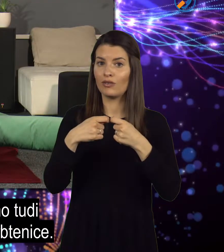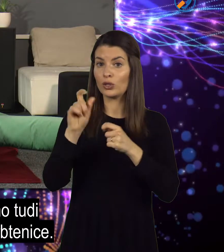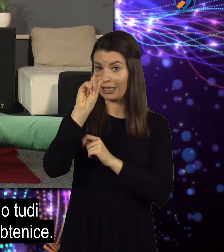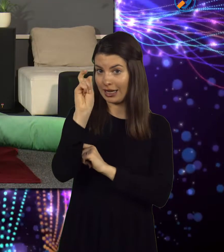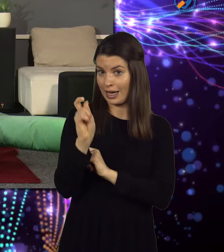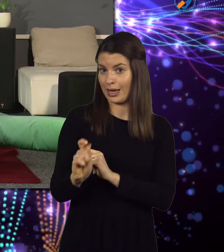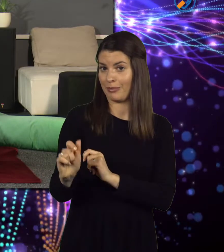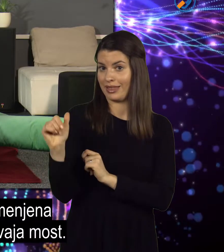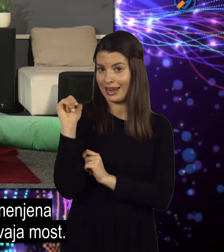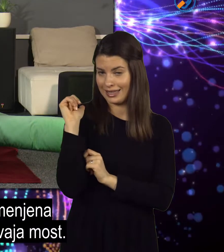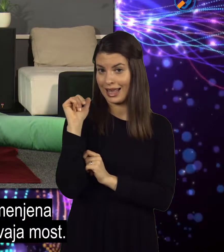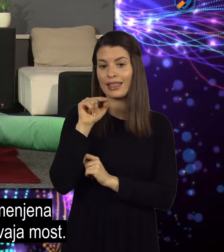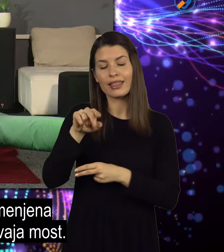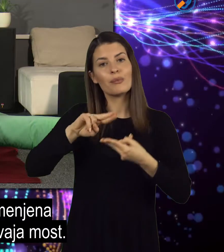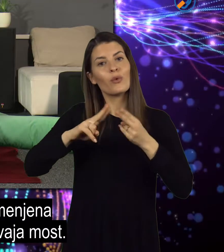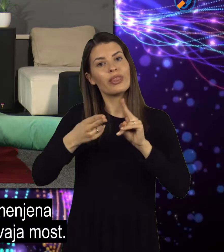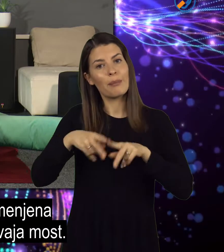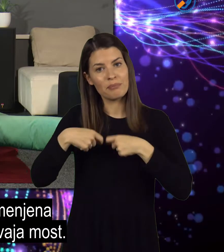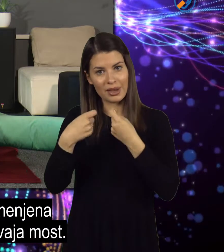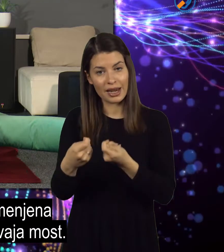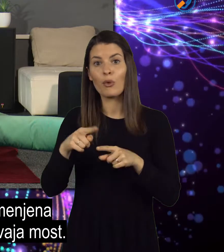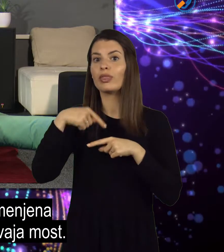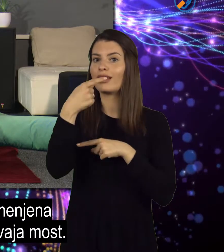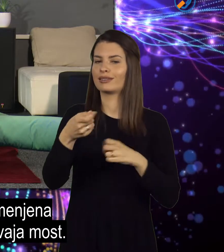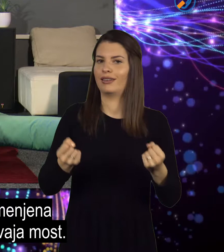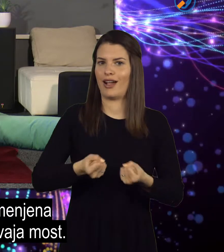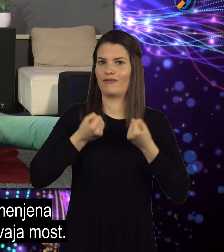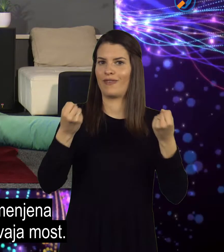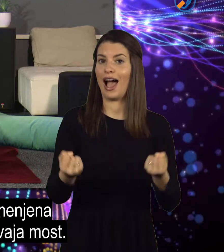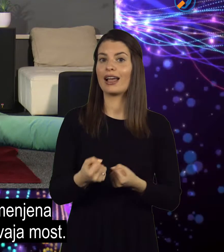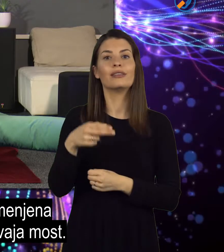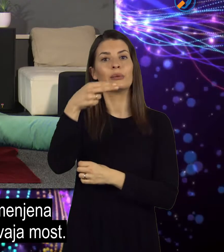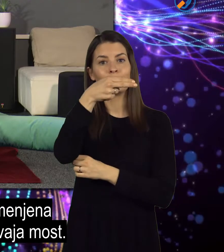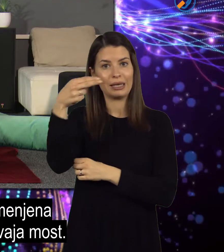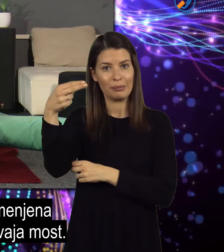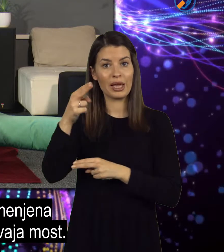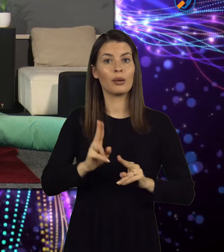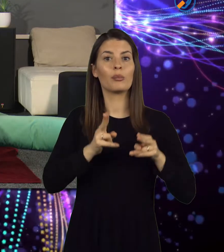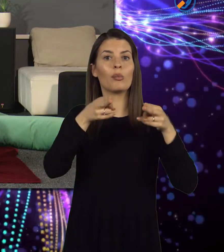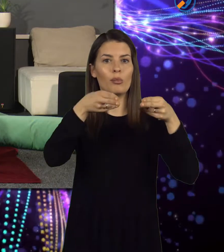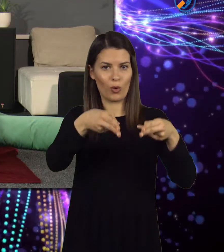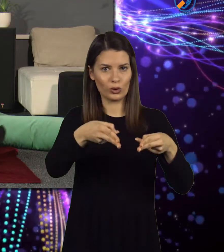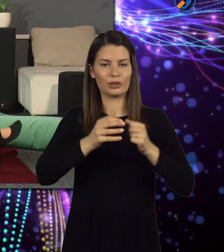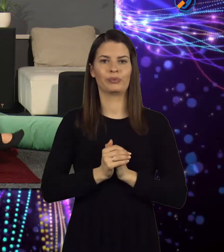gibljivost hrbtenice in temu je namenjena naslednja vaja, vaja most.